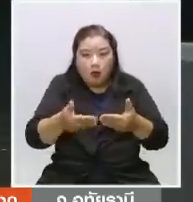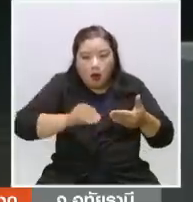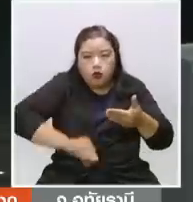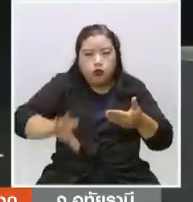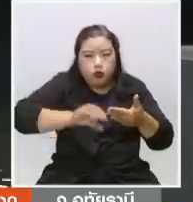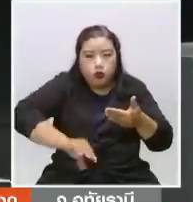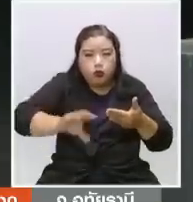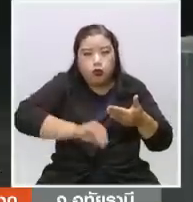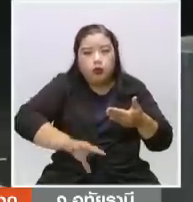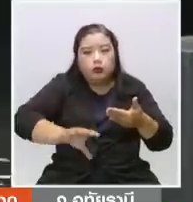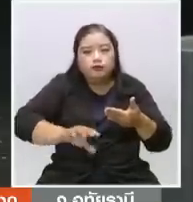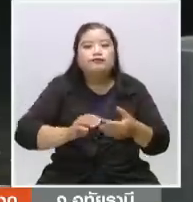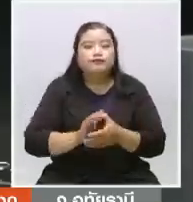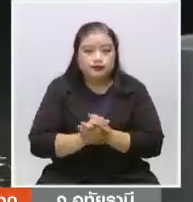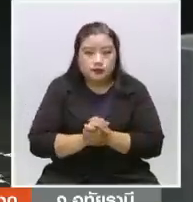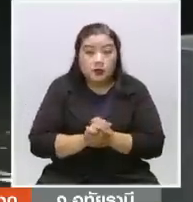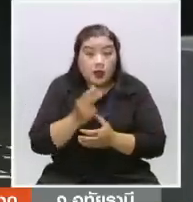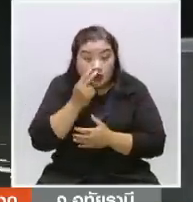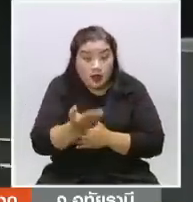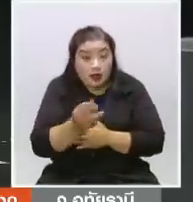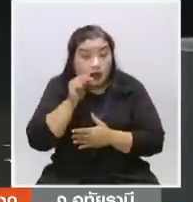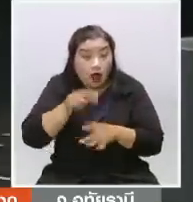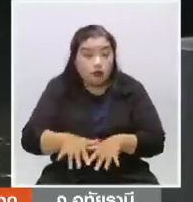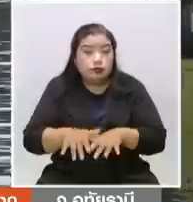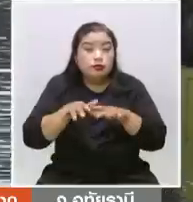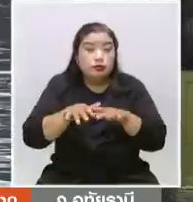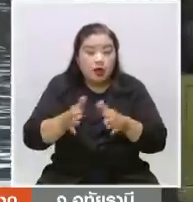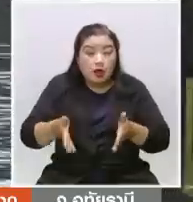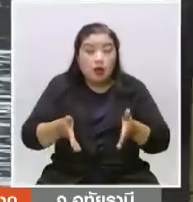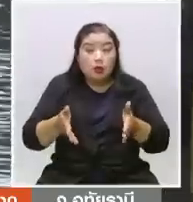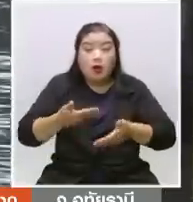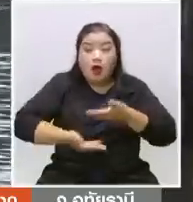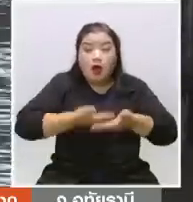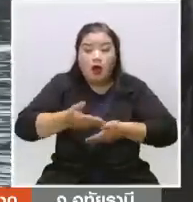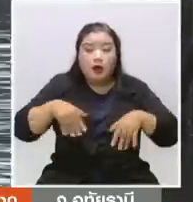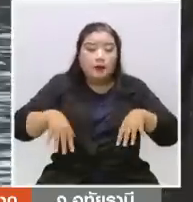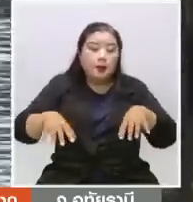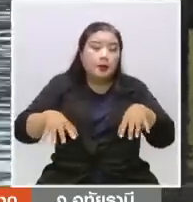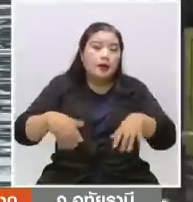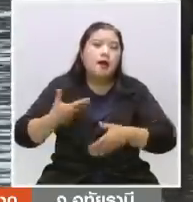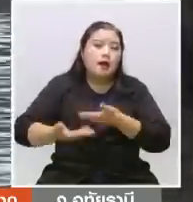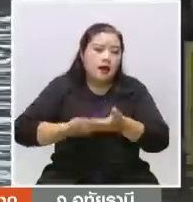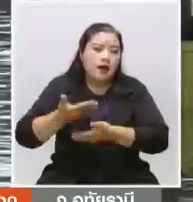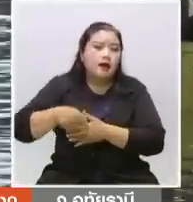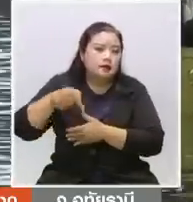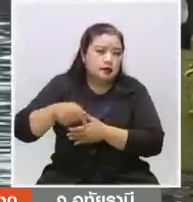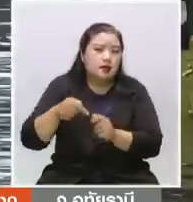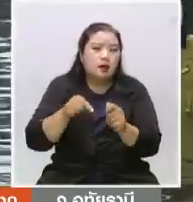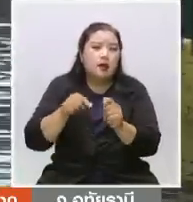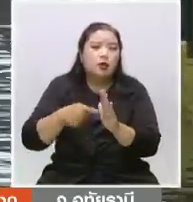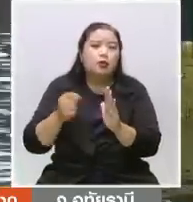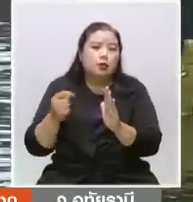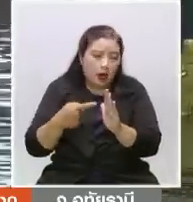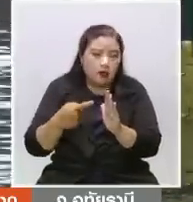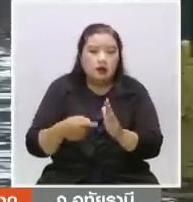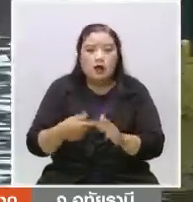ที่เชี่ยวแรงเนี่ยแหละค่ะน้ำยังล้นท่วมตลาดริมแม่น้ำสะแกกรังย่านเศรษฐกิจในตัวเมืองอุทัยธานีถนนค